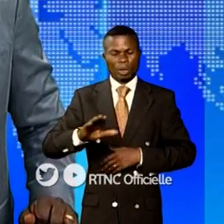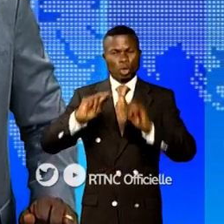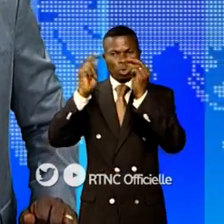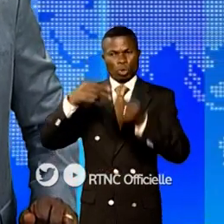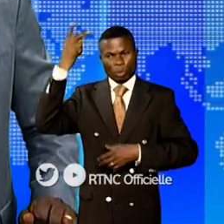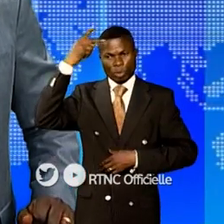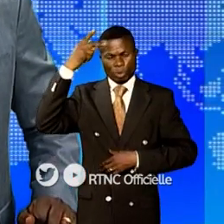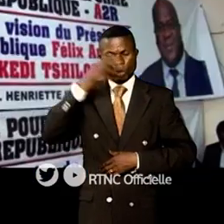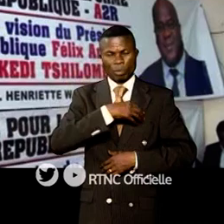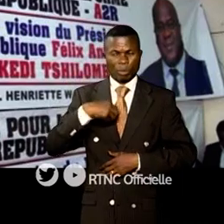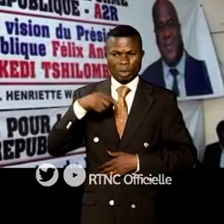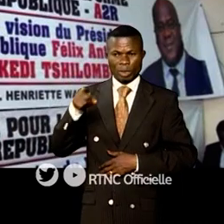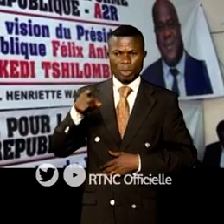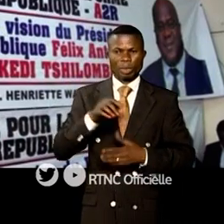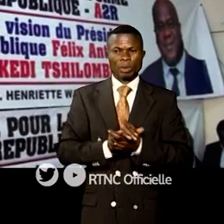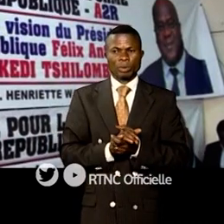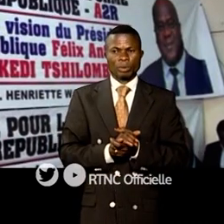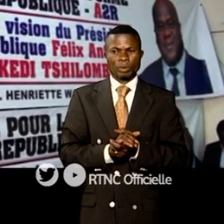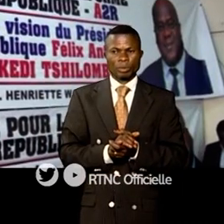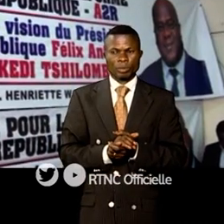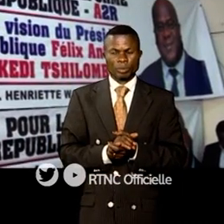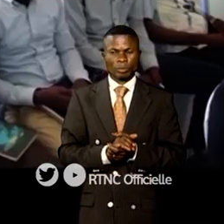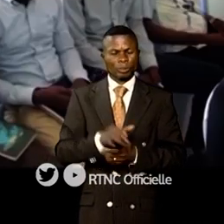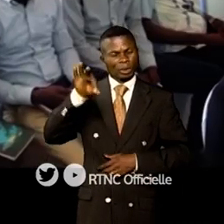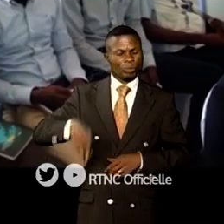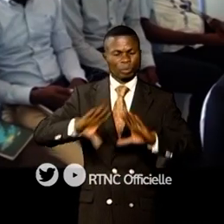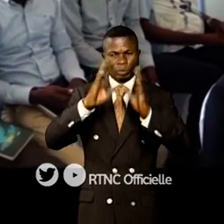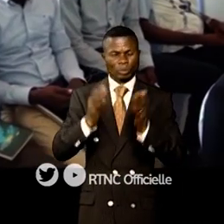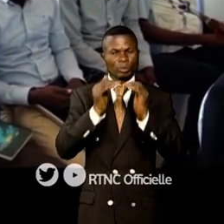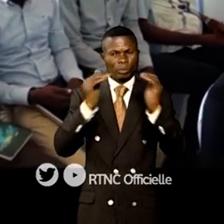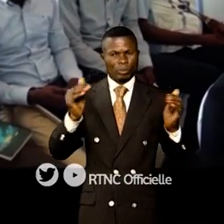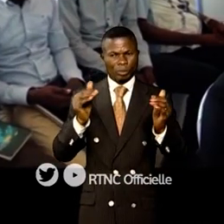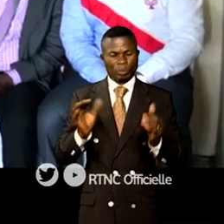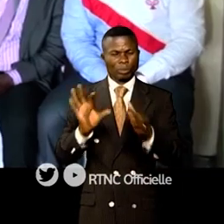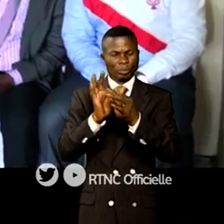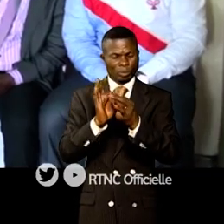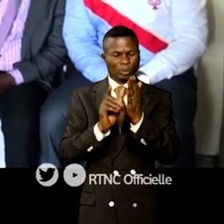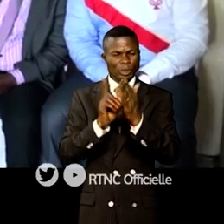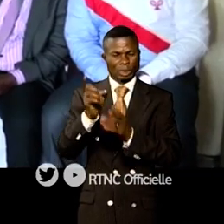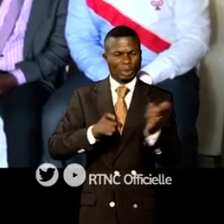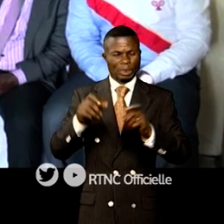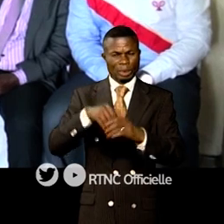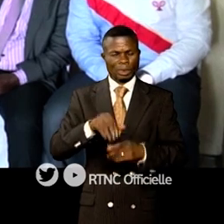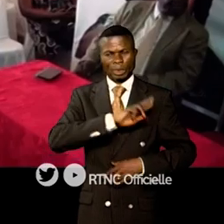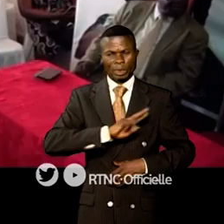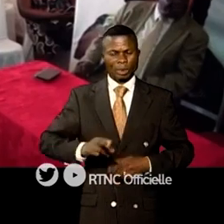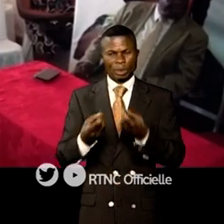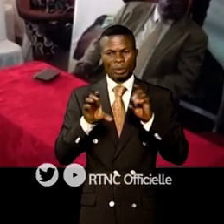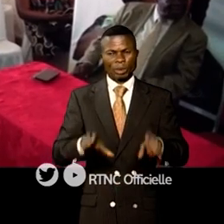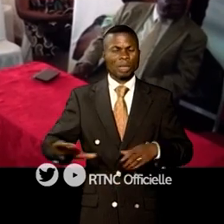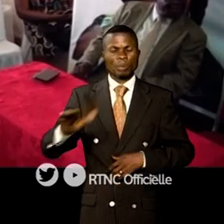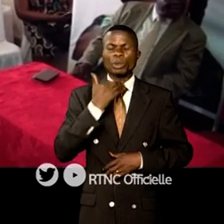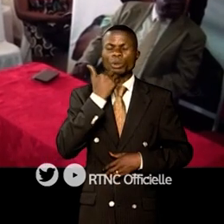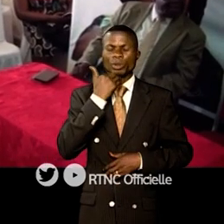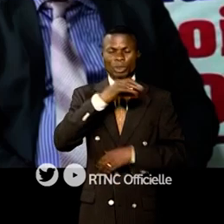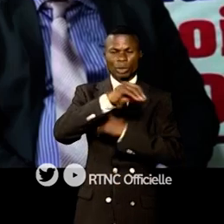à Henriette Wam. Il est de l'intérêt de tous que la paix et la concorde règnent en République démocratique du Congo, pays riche au